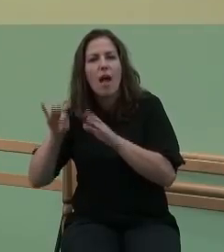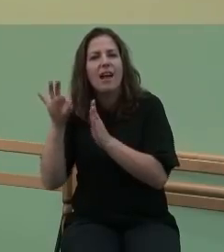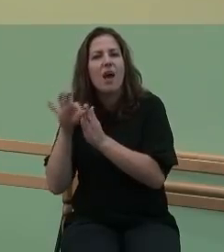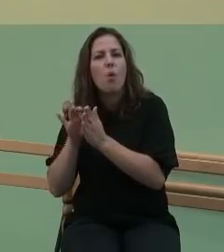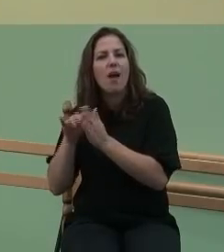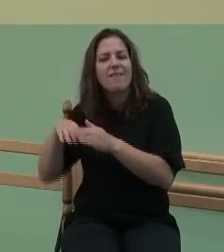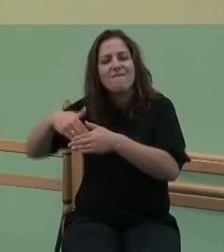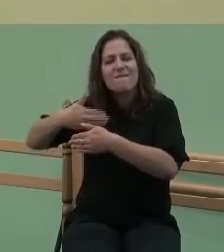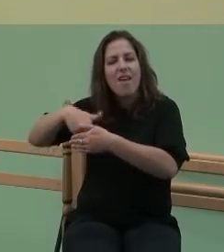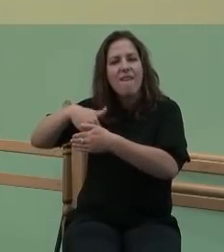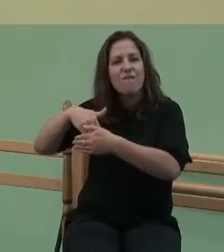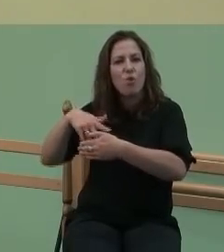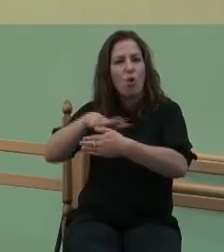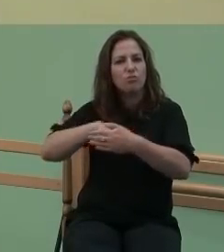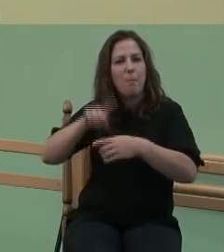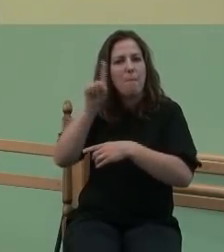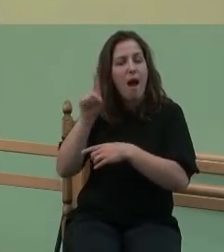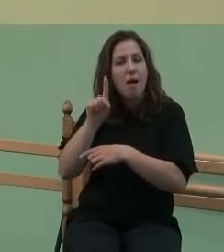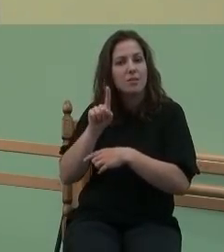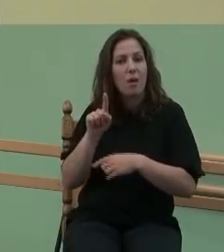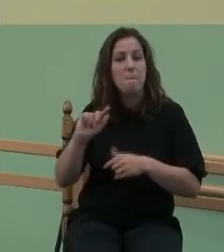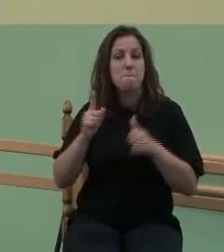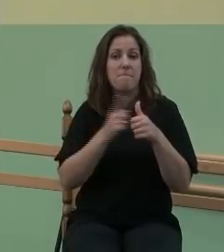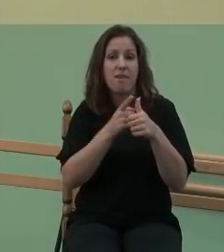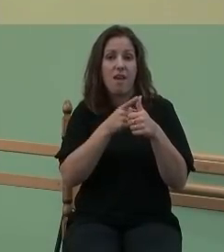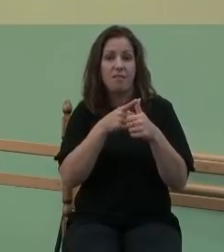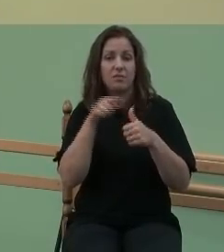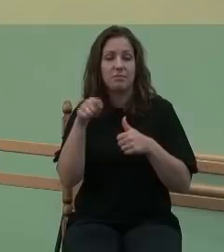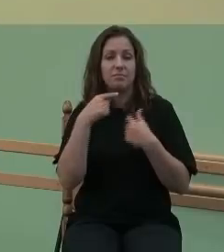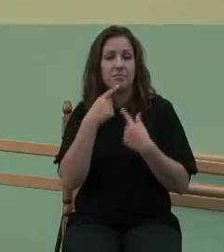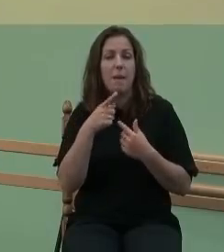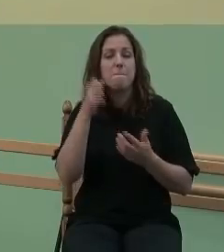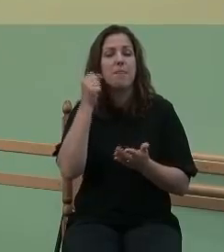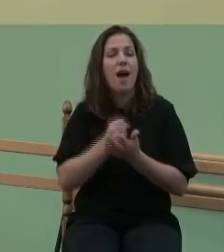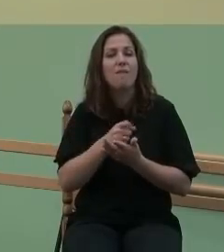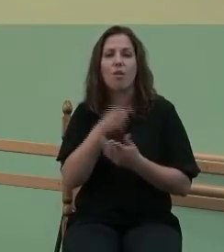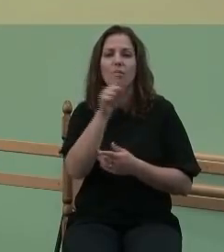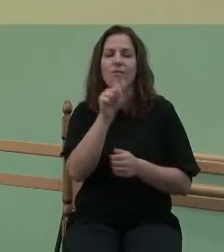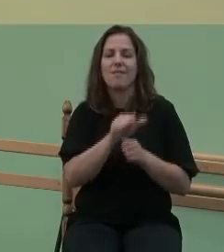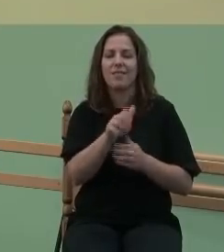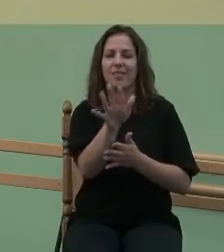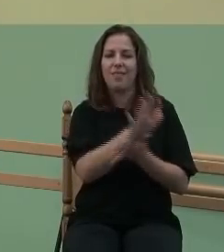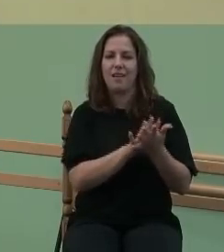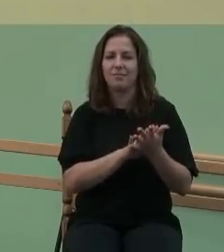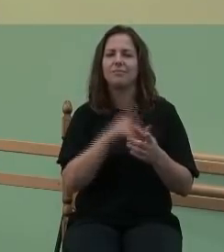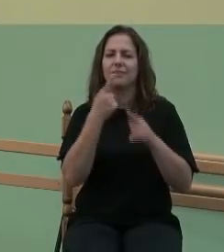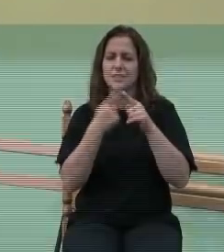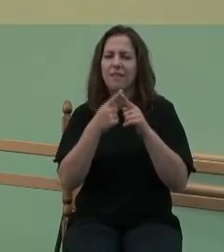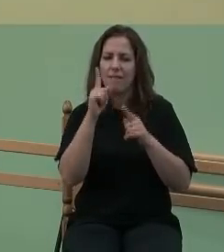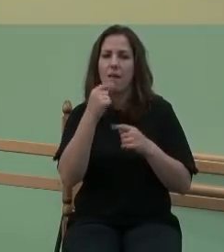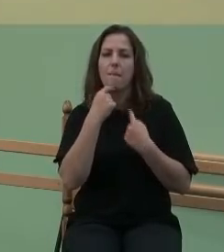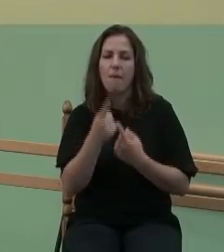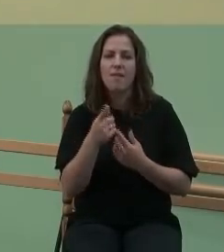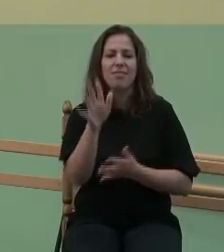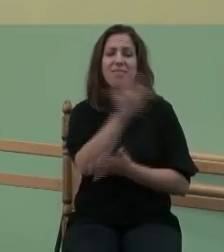regulacji wewnątrzkrajowej. A zatem pierwsze złudzenie. Prawo to nie tekst, o czym za chwilę, nie tylko